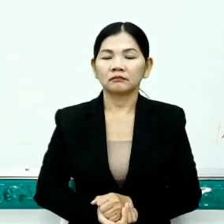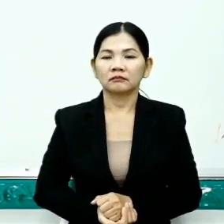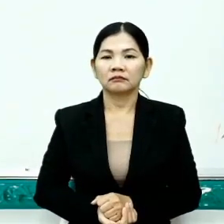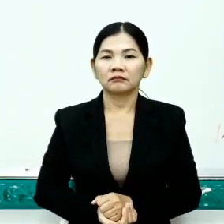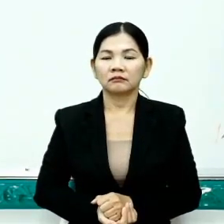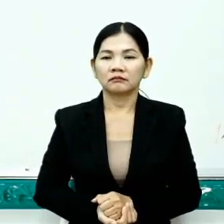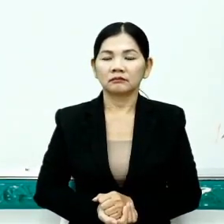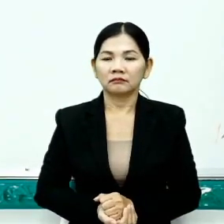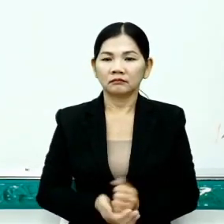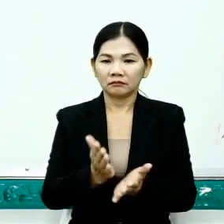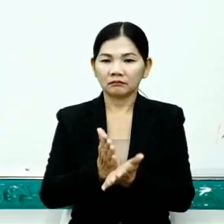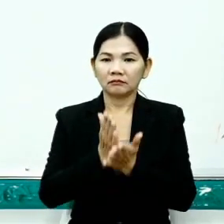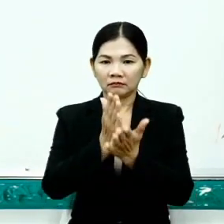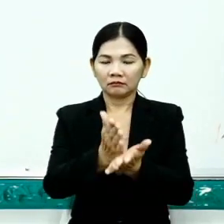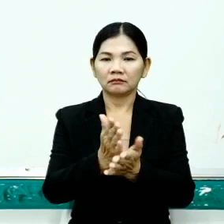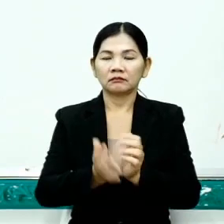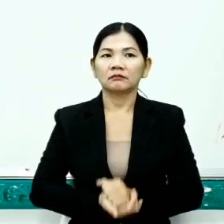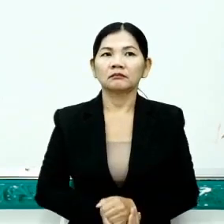ផែ